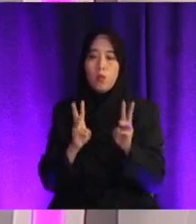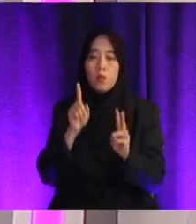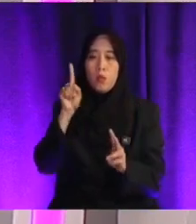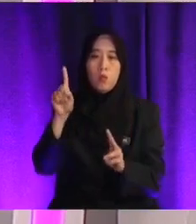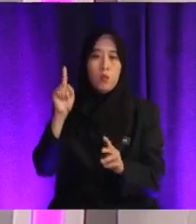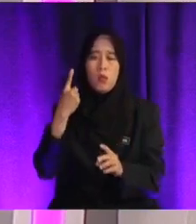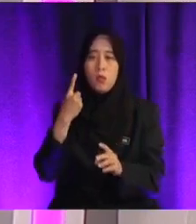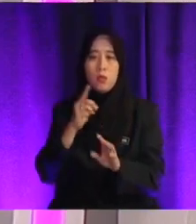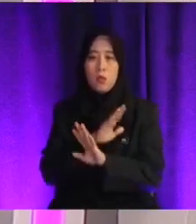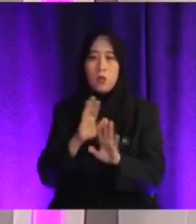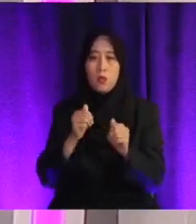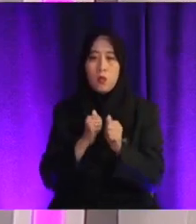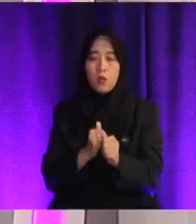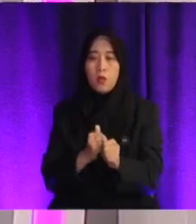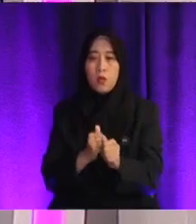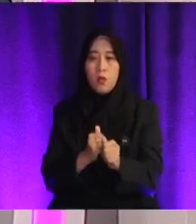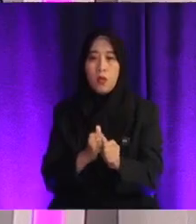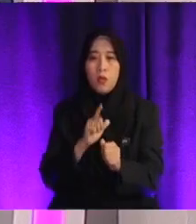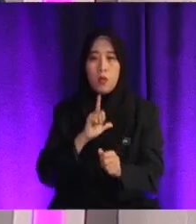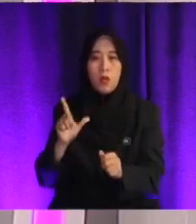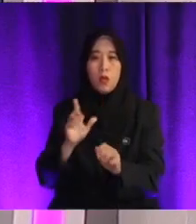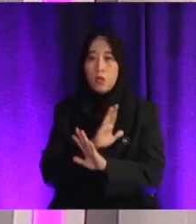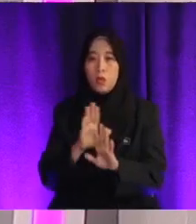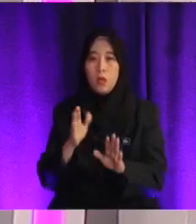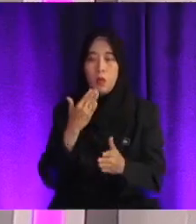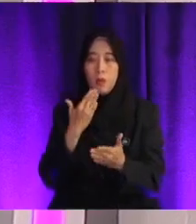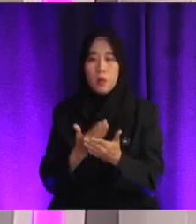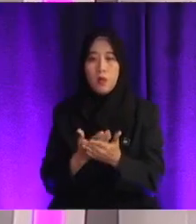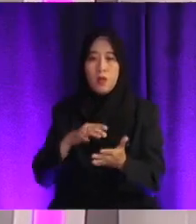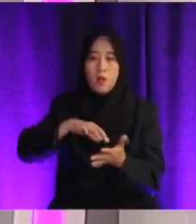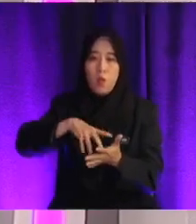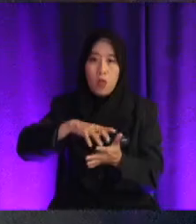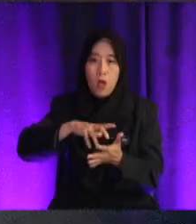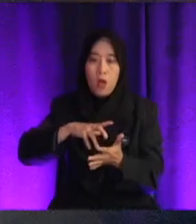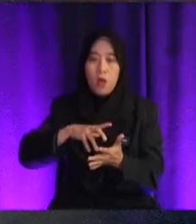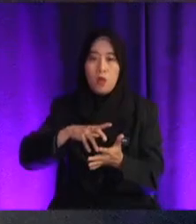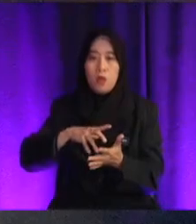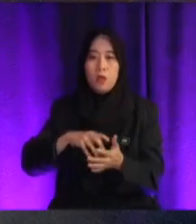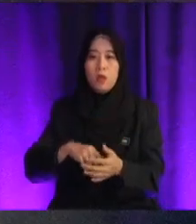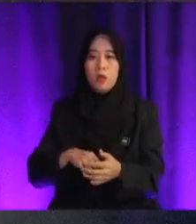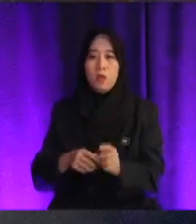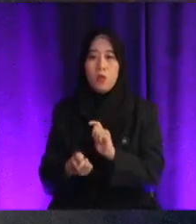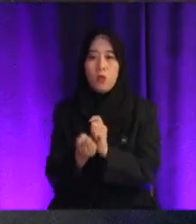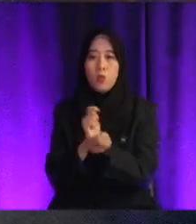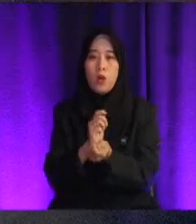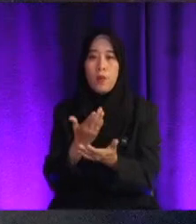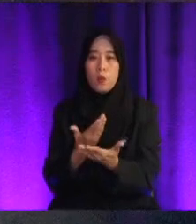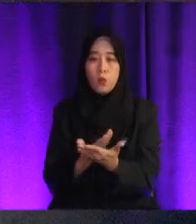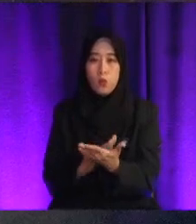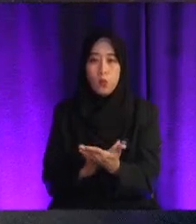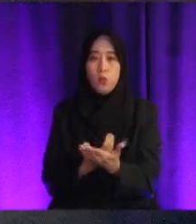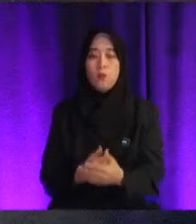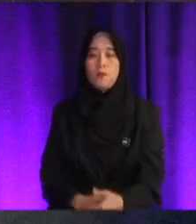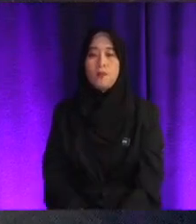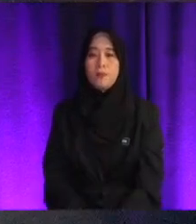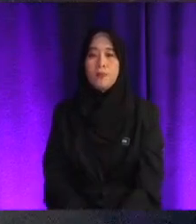maksudnya laras suhu tu dalam keadaan tidak baik. Rosak lah. Boleh. Jadi kena tukar barulah. Iya.